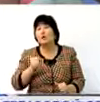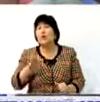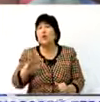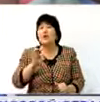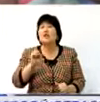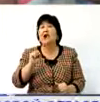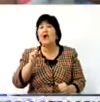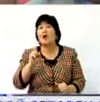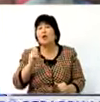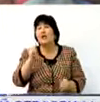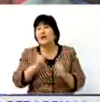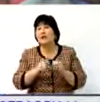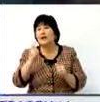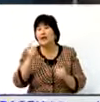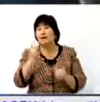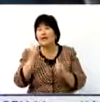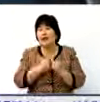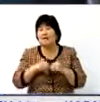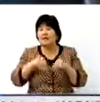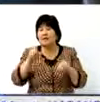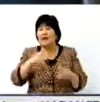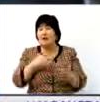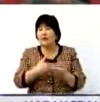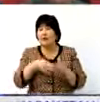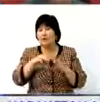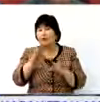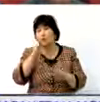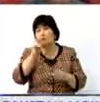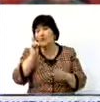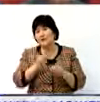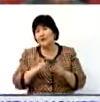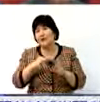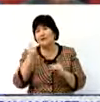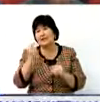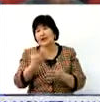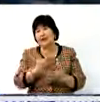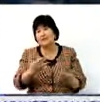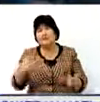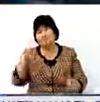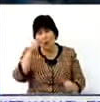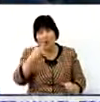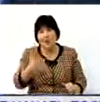ахун. В целом, каждое хозяйство, каждый земледелец внес свою лепту в успешное завершение сельскохозяйственного года.